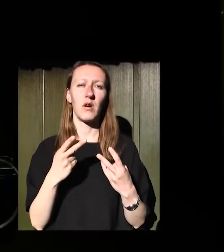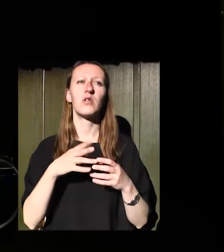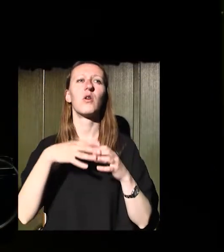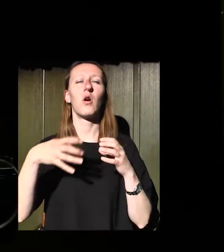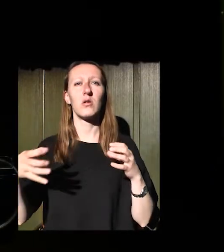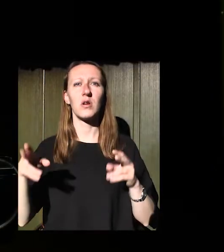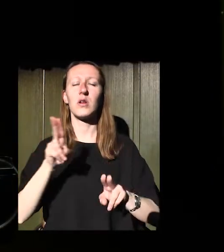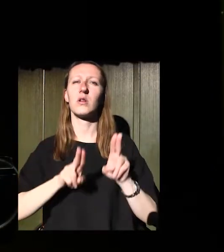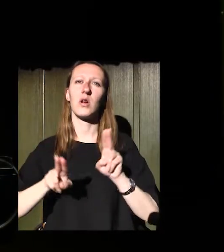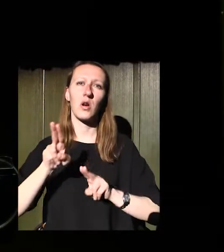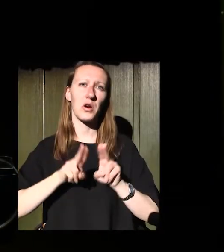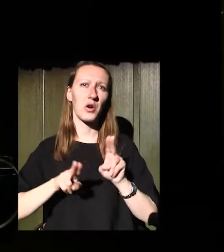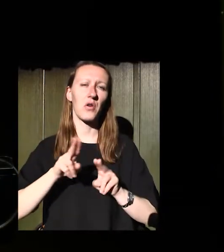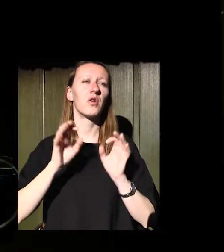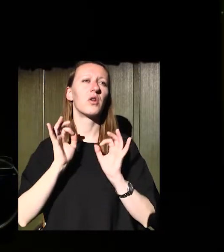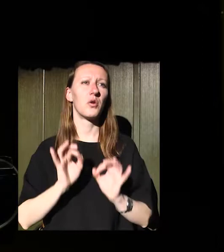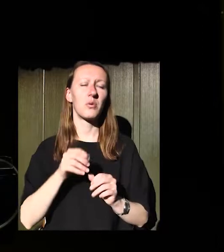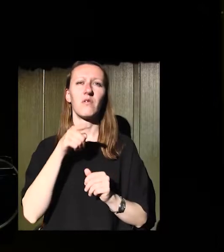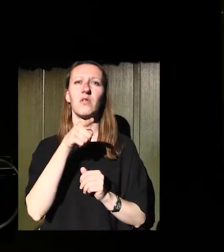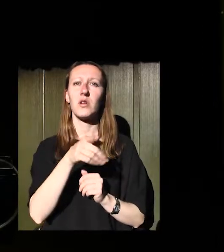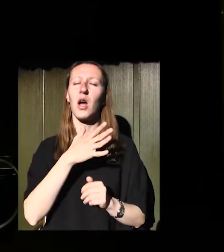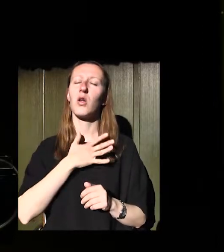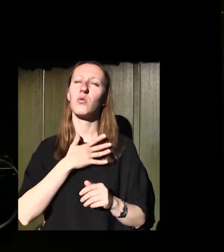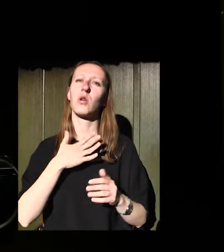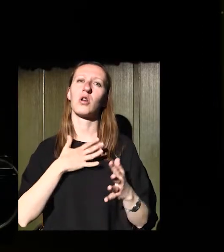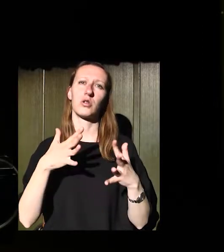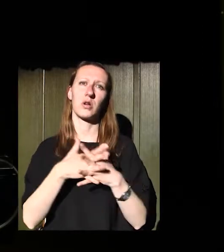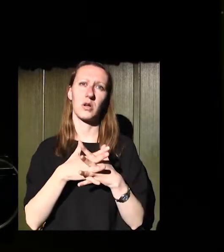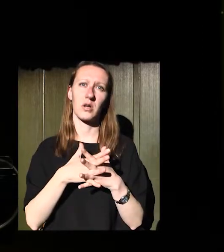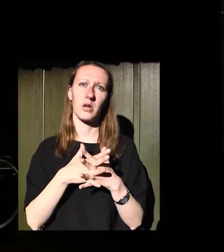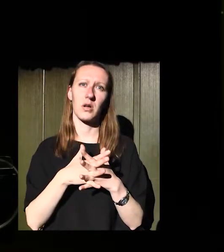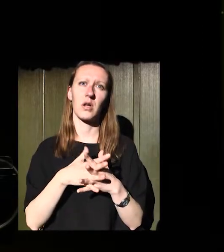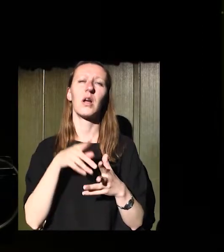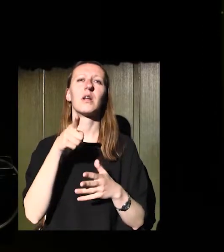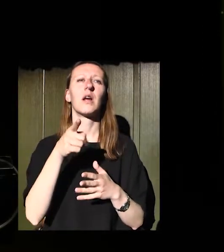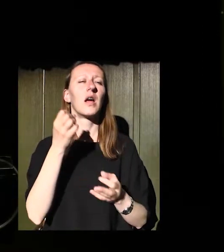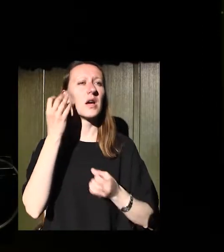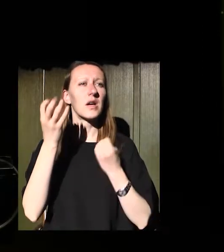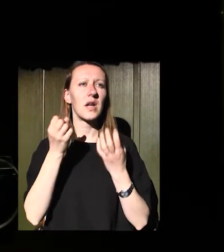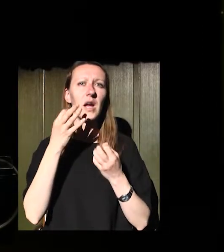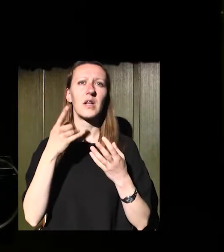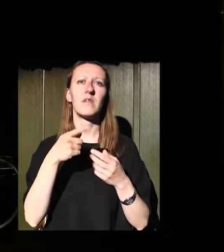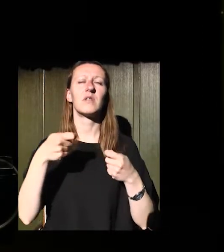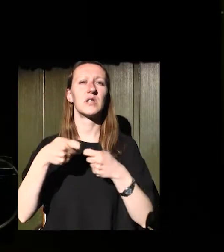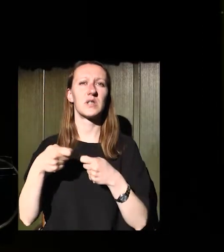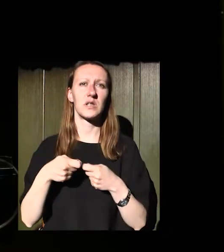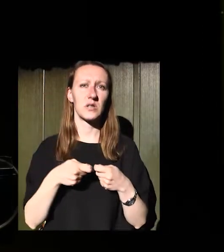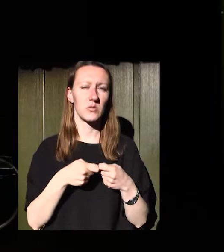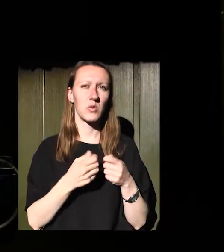važno kontinuirano njegovati upravo taj duh našega grada, taj kreativni